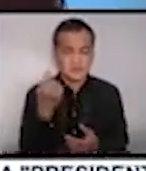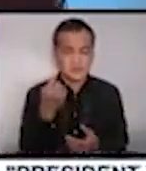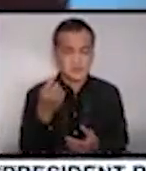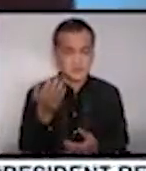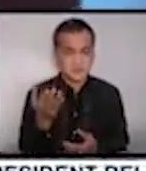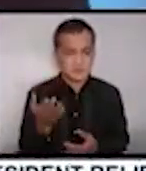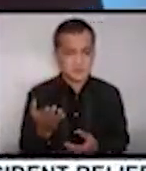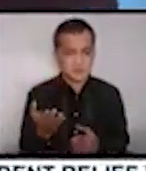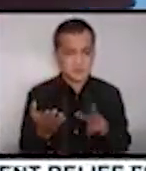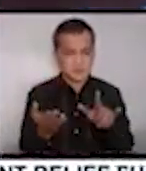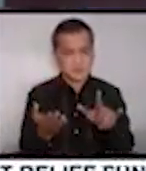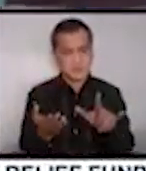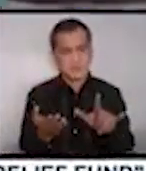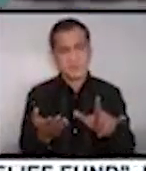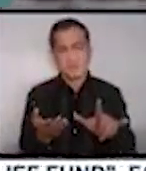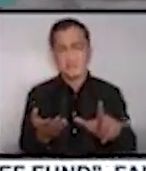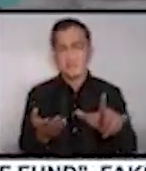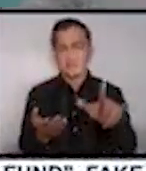mahal ko.